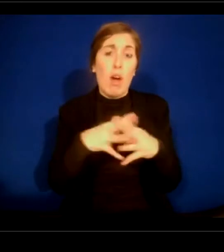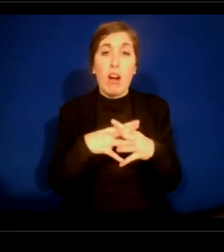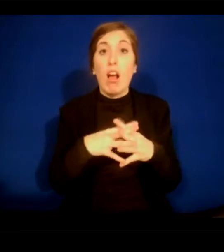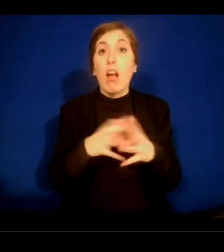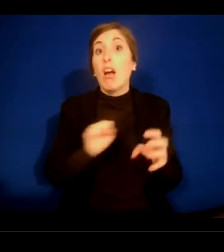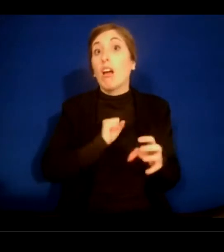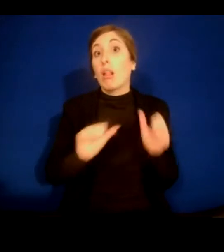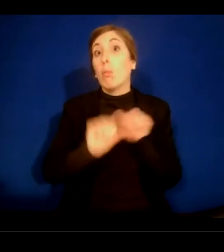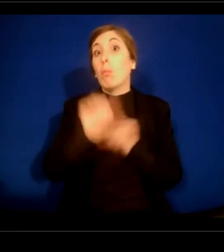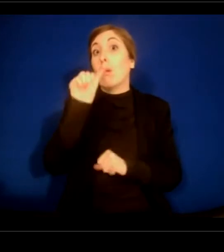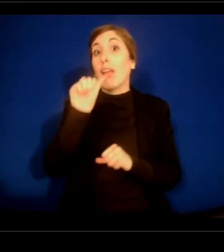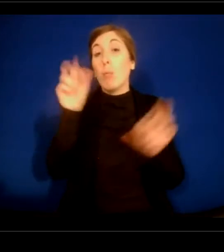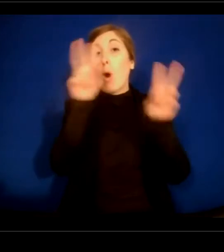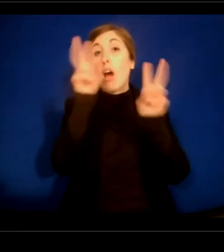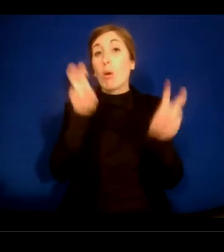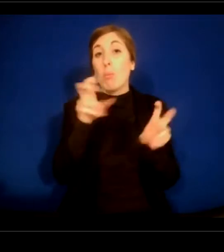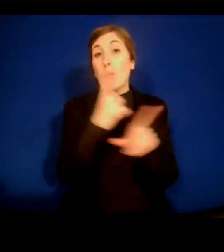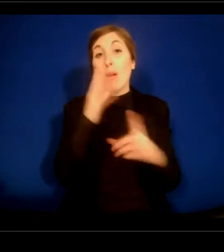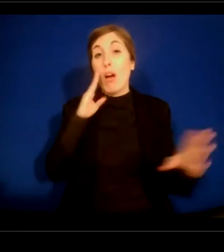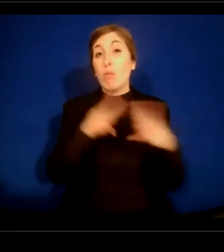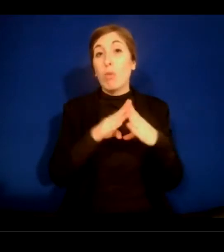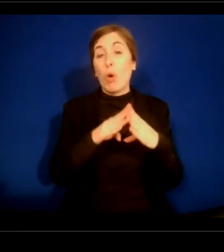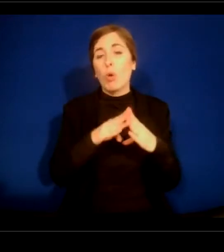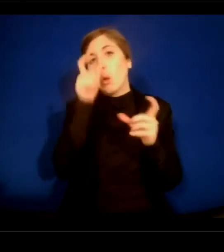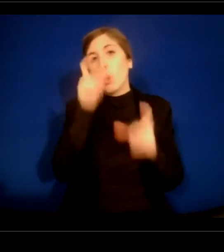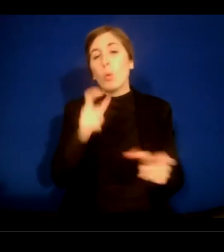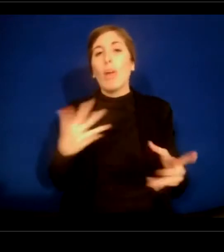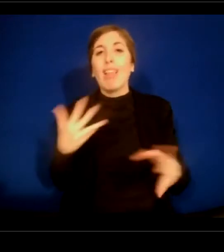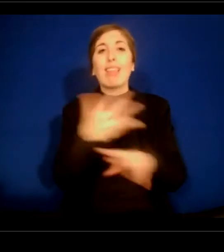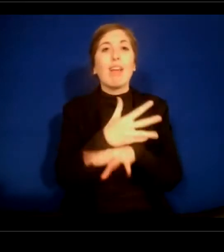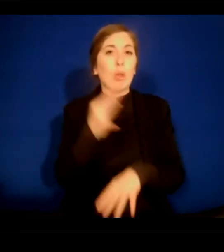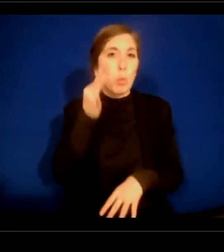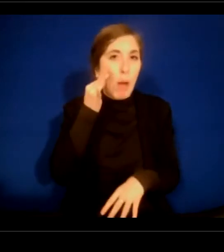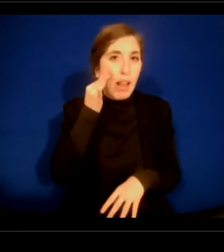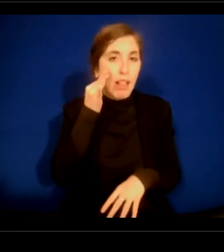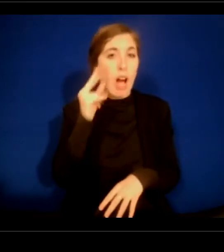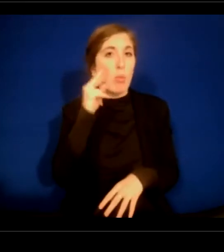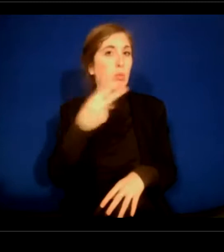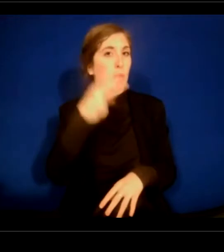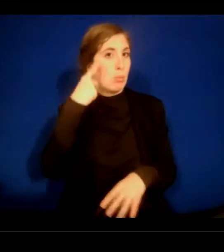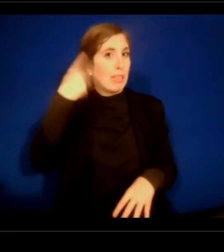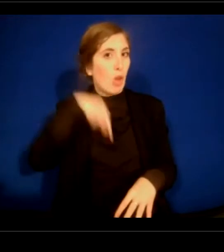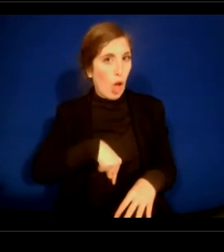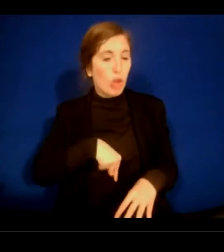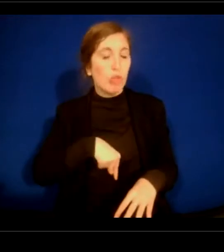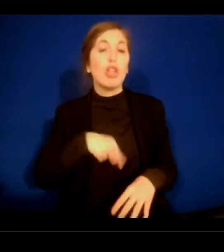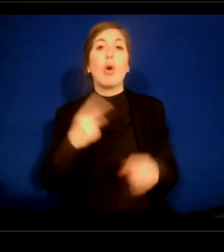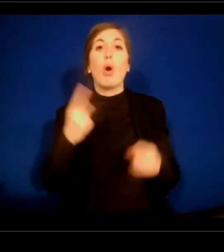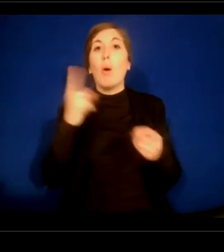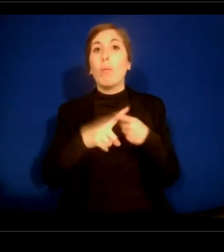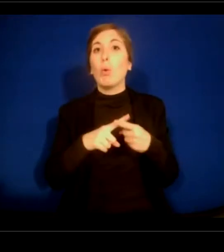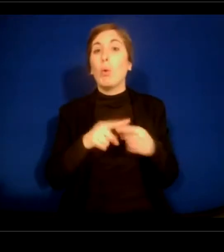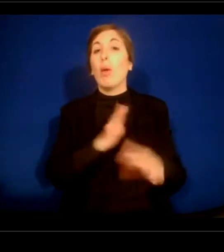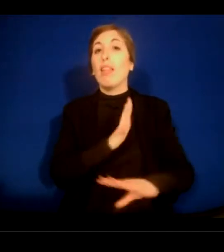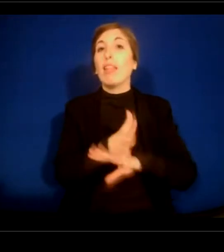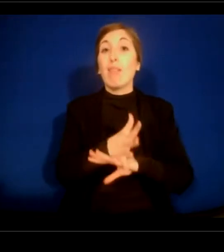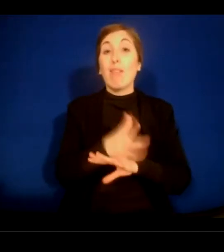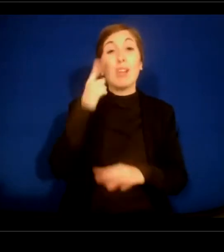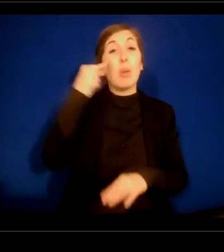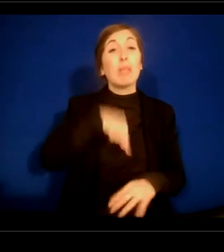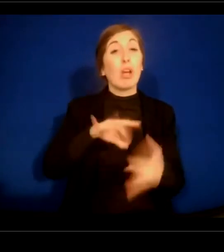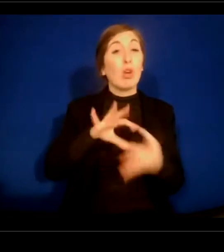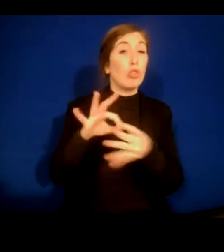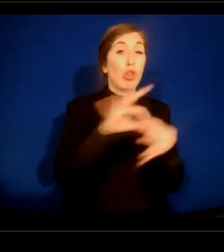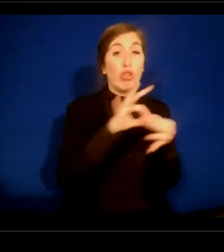dell'intervento umanitario, degli interventi di psicologia dell'emergenza, degli interventi psicosociali in contesti di questo